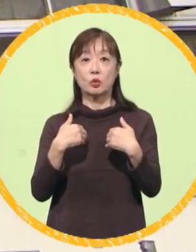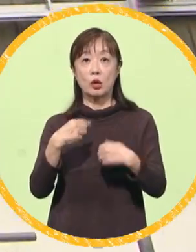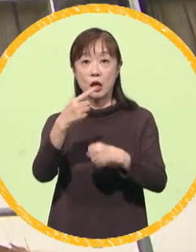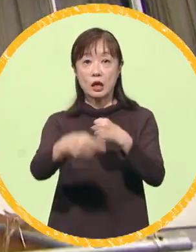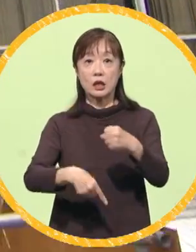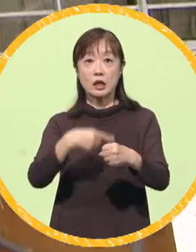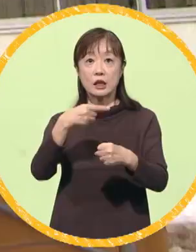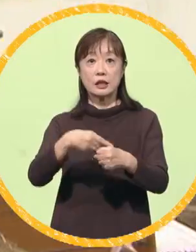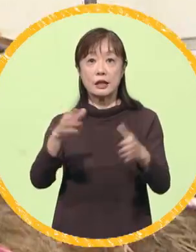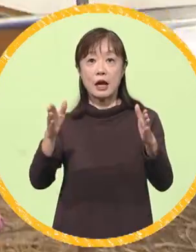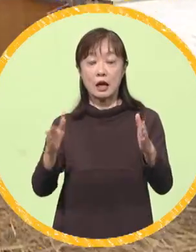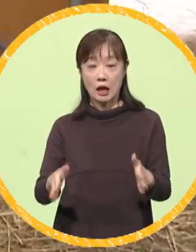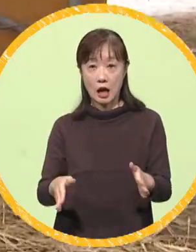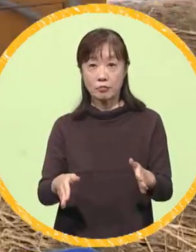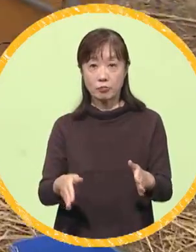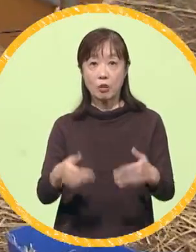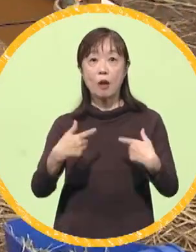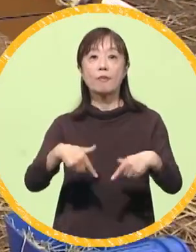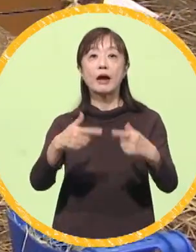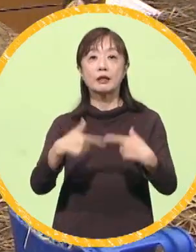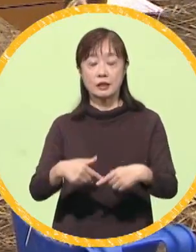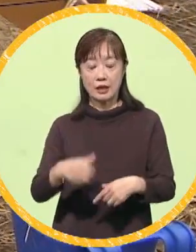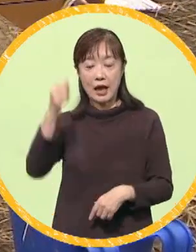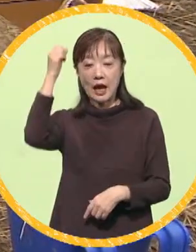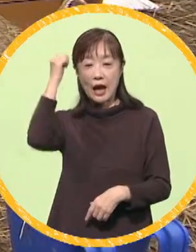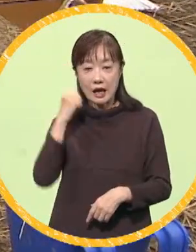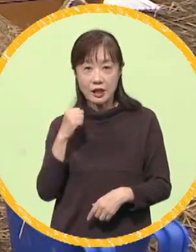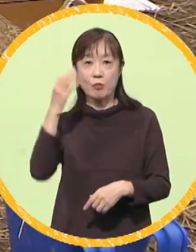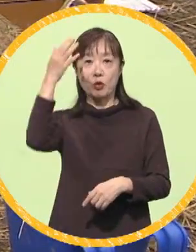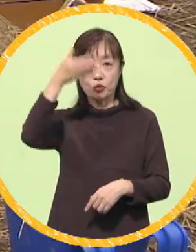日毎朝、夜夕方もやってます。